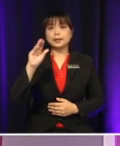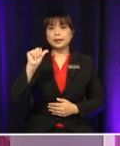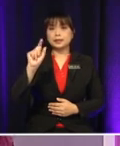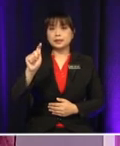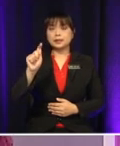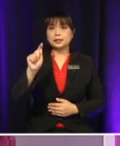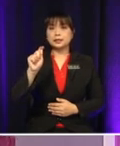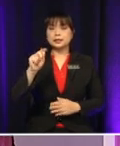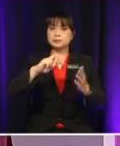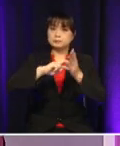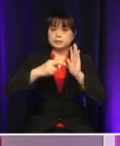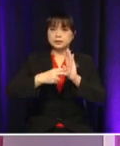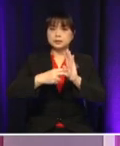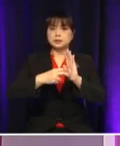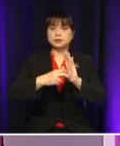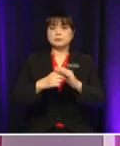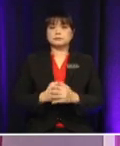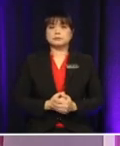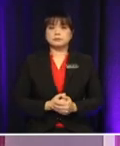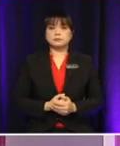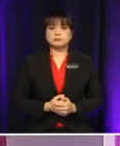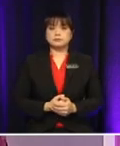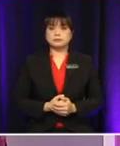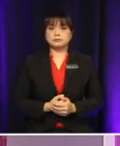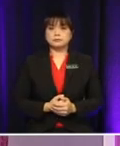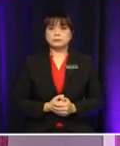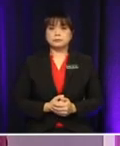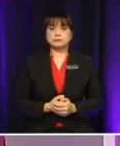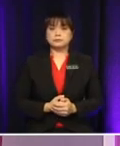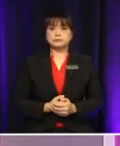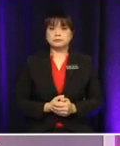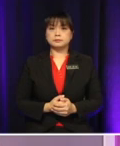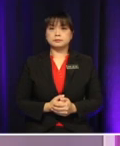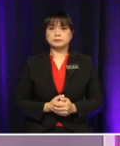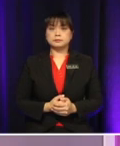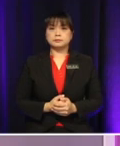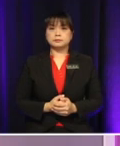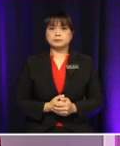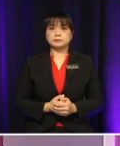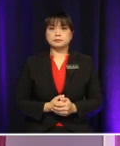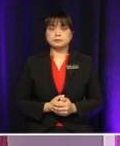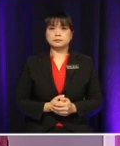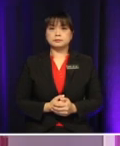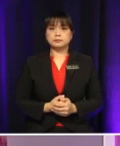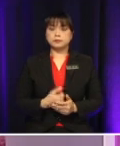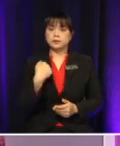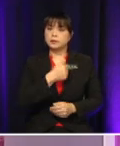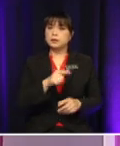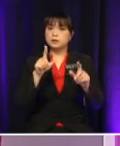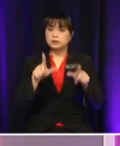bagian di fisiologi manusia kita telah Masukkan satu elemen di mana isu kesehatan supaya kita boleh nampak